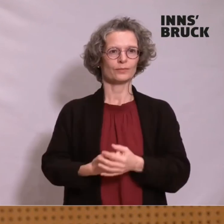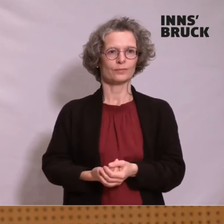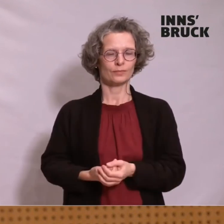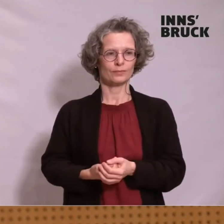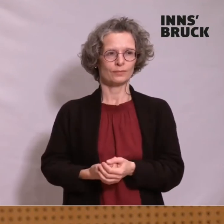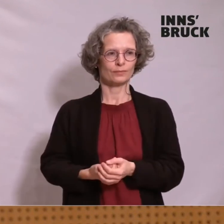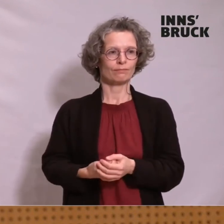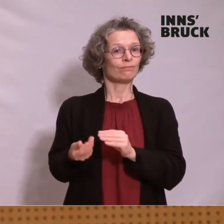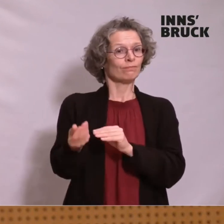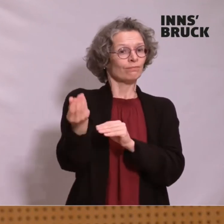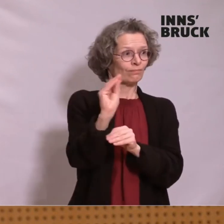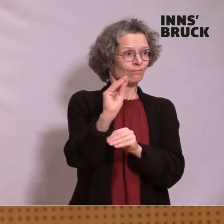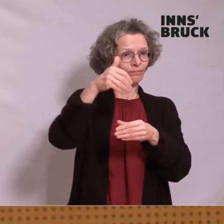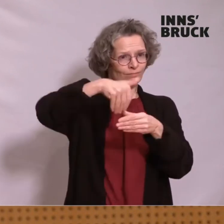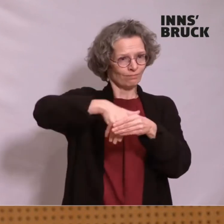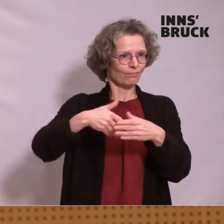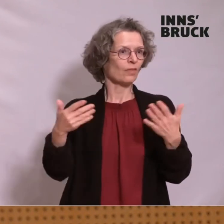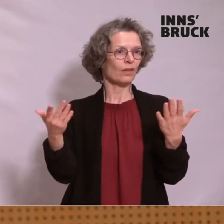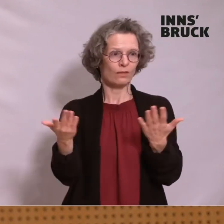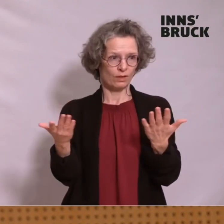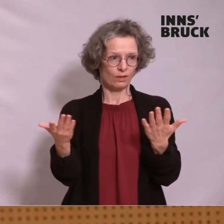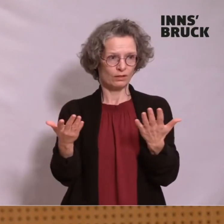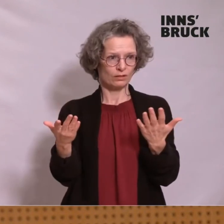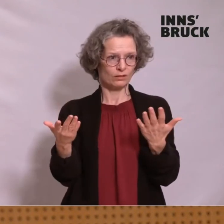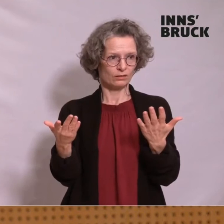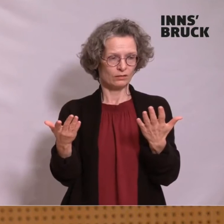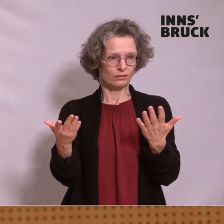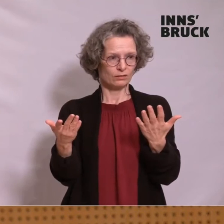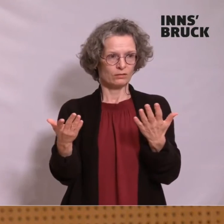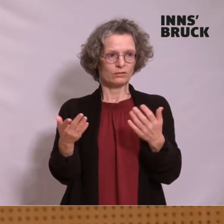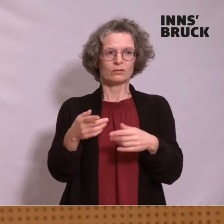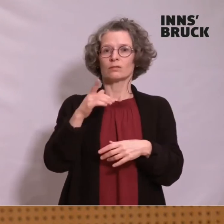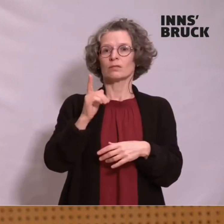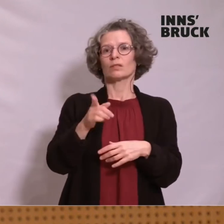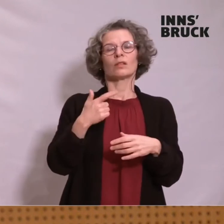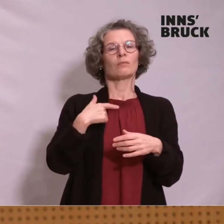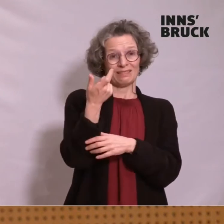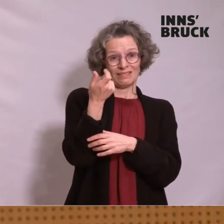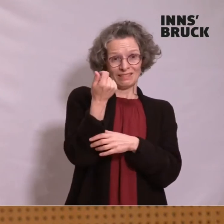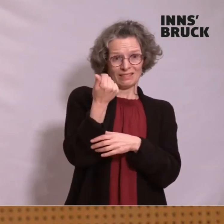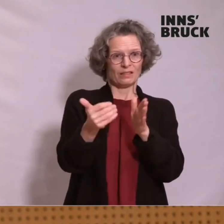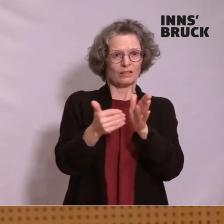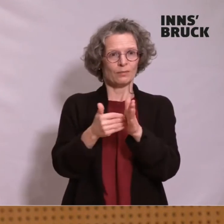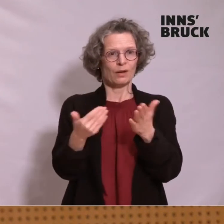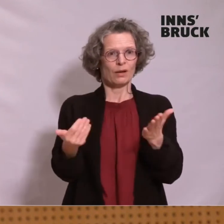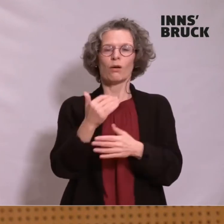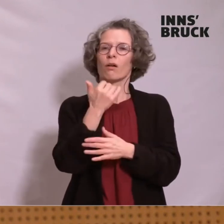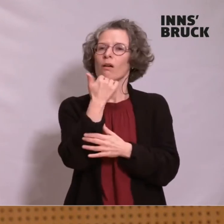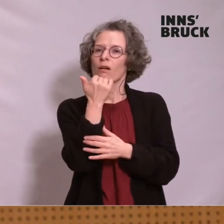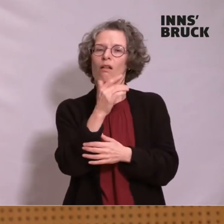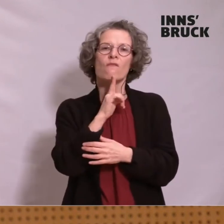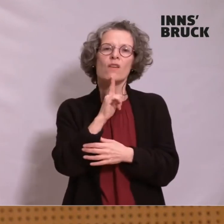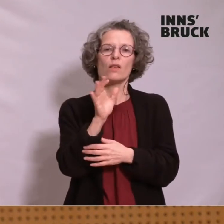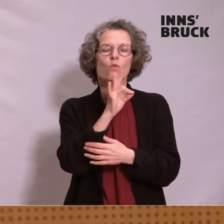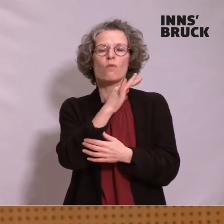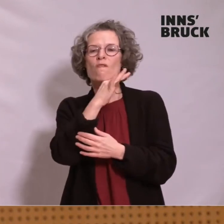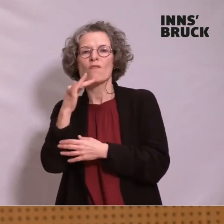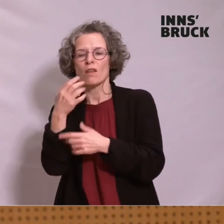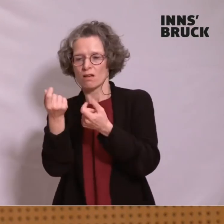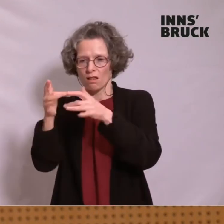Dazu gehört, dies mit jeder finanziellen Ausstattung zu tun, egal ob wenig oder viel da ist.